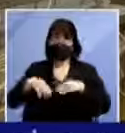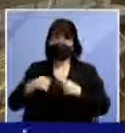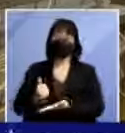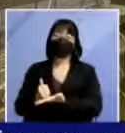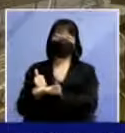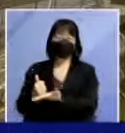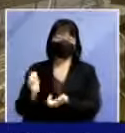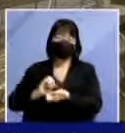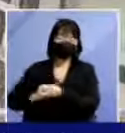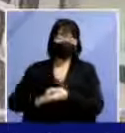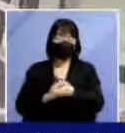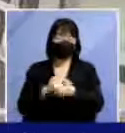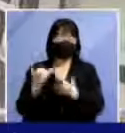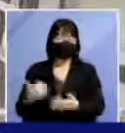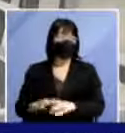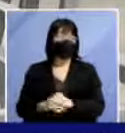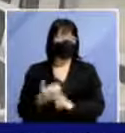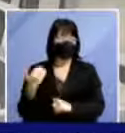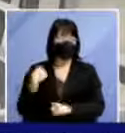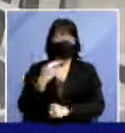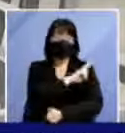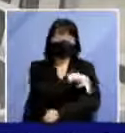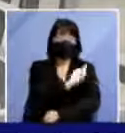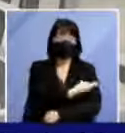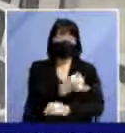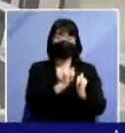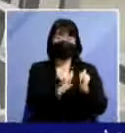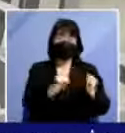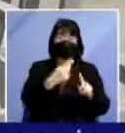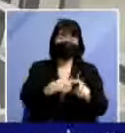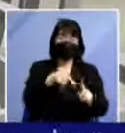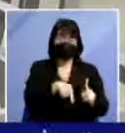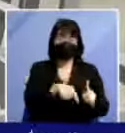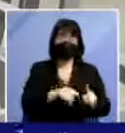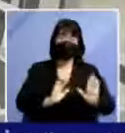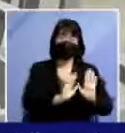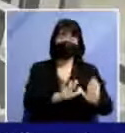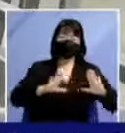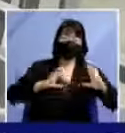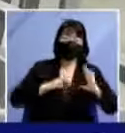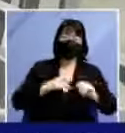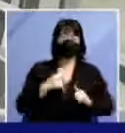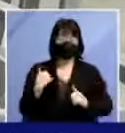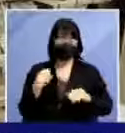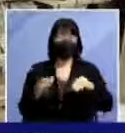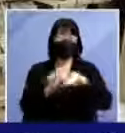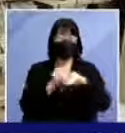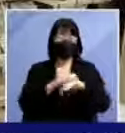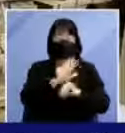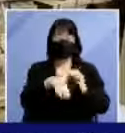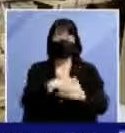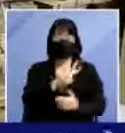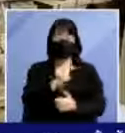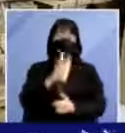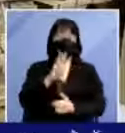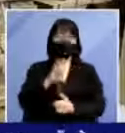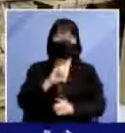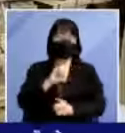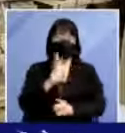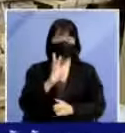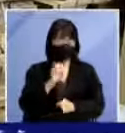ที่เตรียมโรงพยาบาลสนามหรือว่าเตรียมเตียงนะคะเพื่อเป็นที่พักฟื้นของผู้ป่วยค่ะเพิ่มขึ้นอีกจำนวน260เตียงค่ะเ